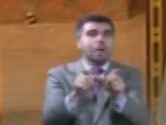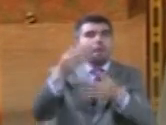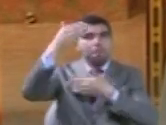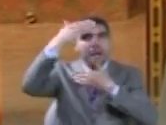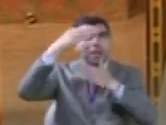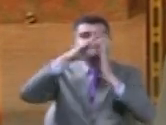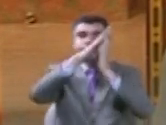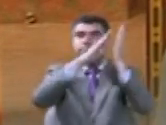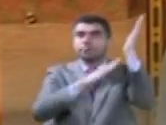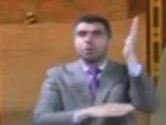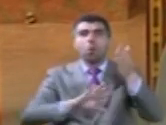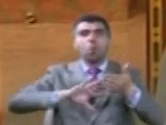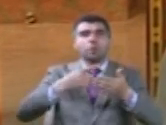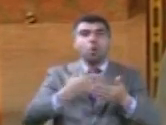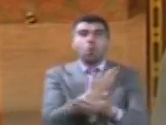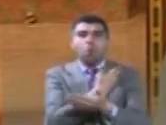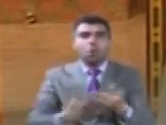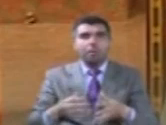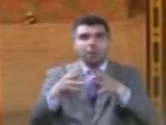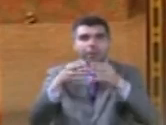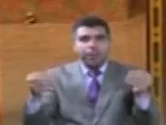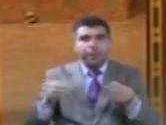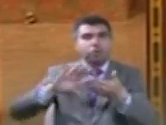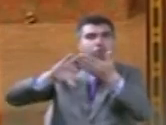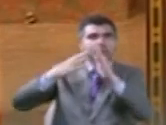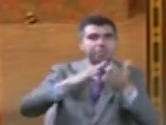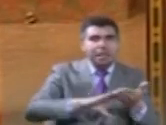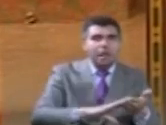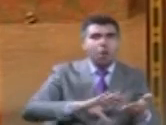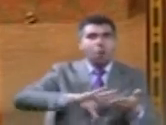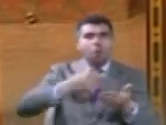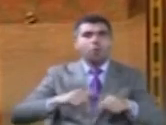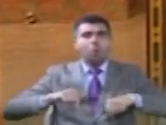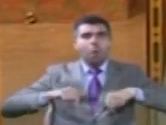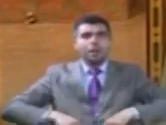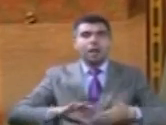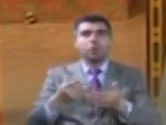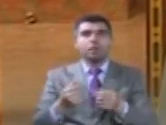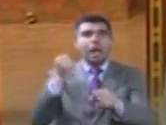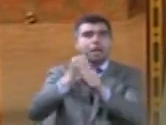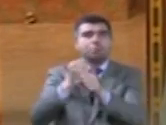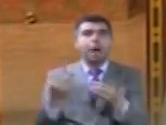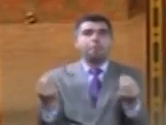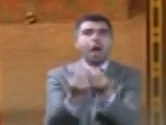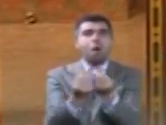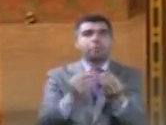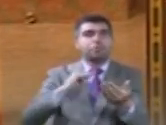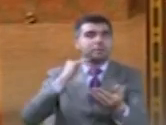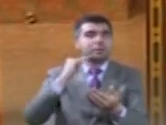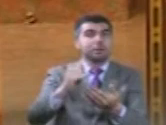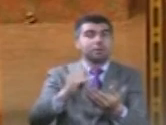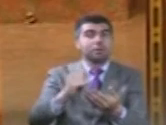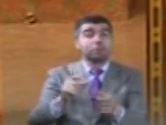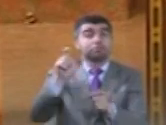نتحدث عن دور الحكومة في غياب دور المجتمع المدني أو في دور المجتمع ككل. لذلك نتحدث اليوم على